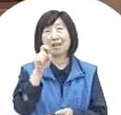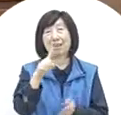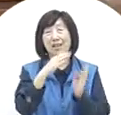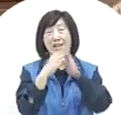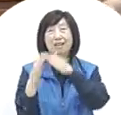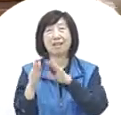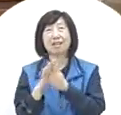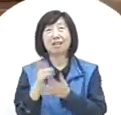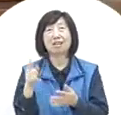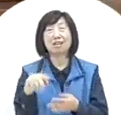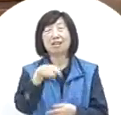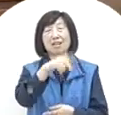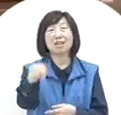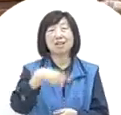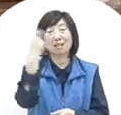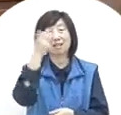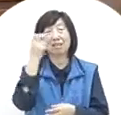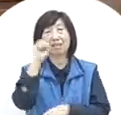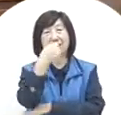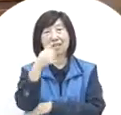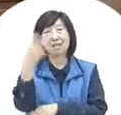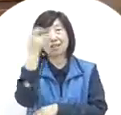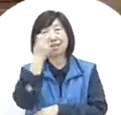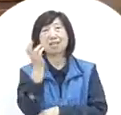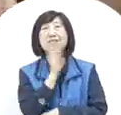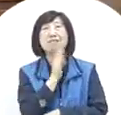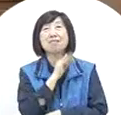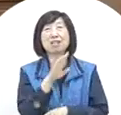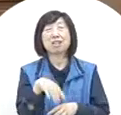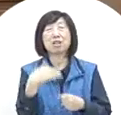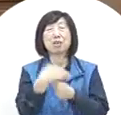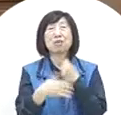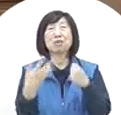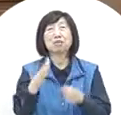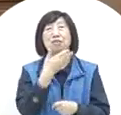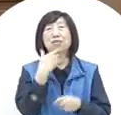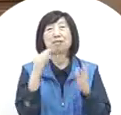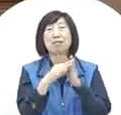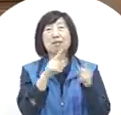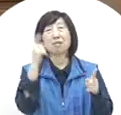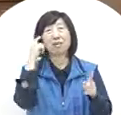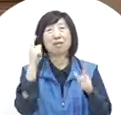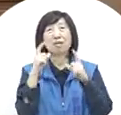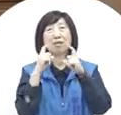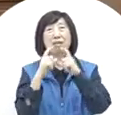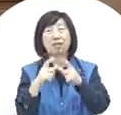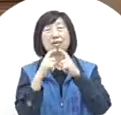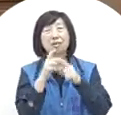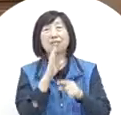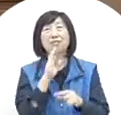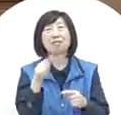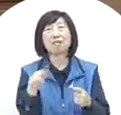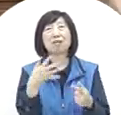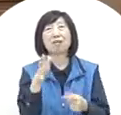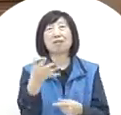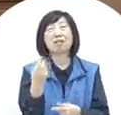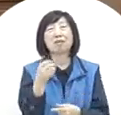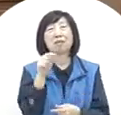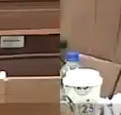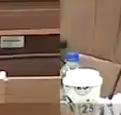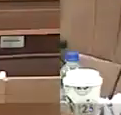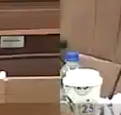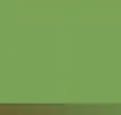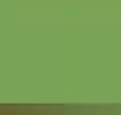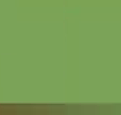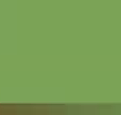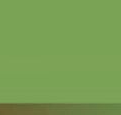用经过议员监督嘞。 不是，这个跟 保护水利局局长他在后面要回答我，为什么蝴蝶公园没有蝴蝶？ 101年就